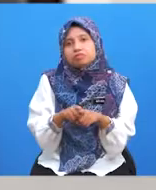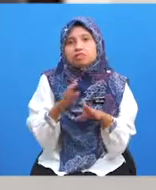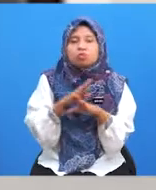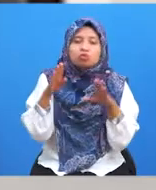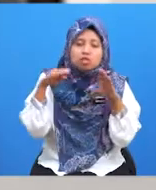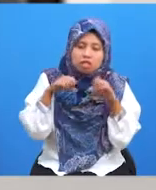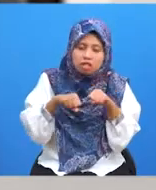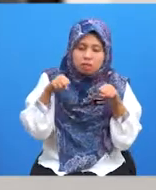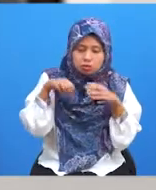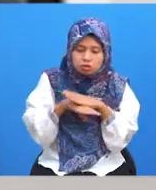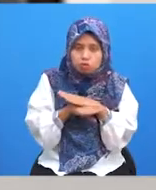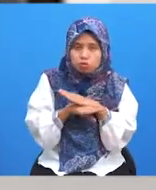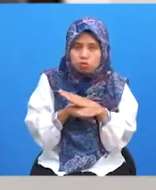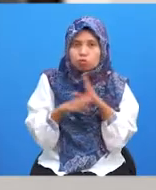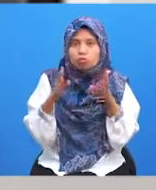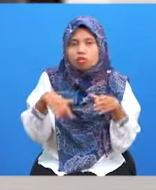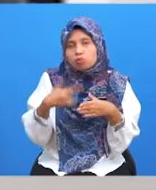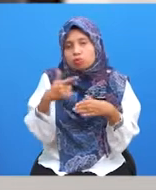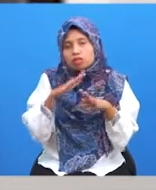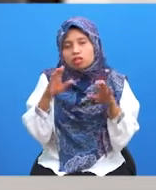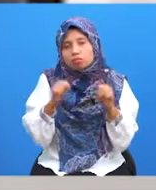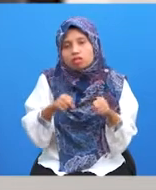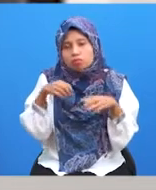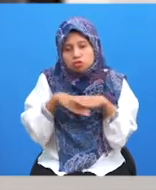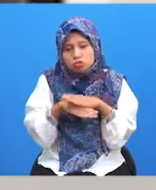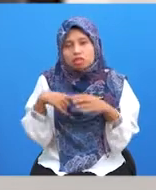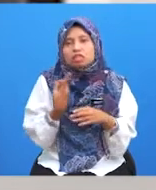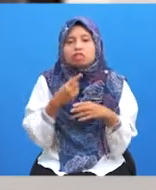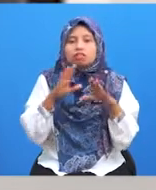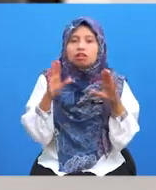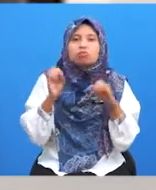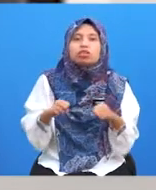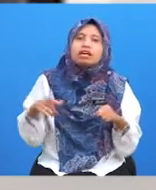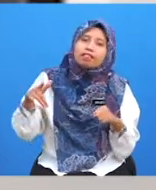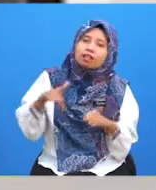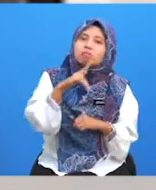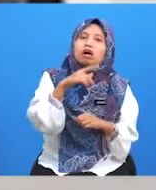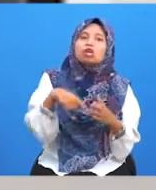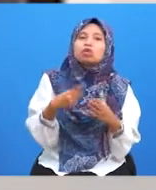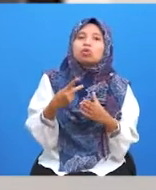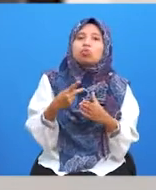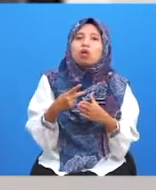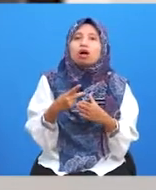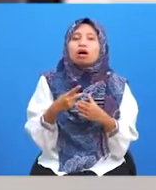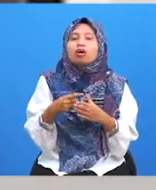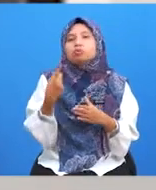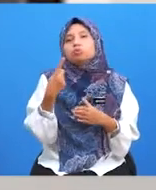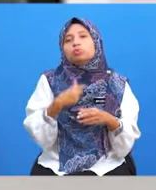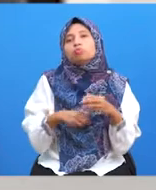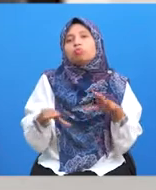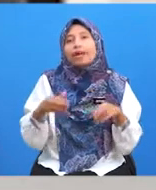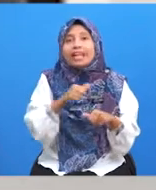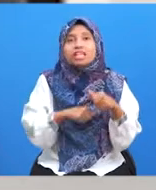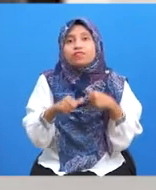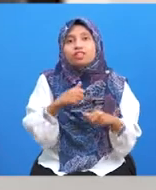kemasukan pelancong asing dan kawalan pergerakan yang menjejaskan activity pelancongan